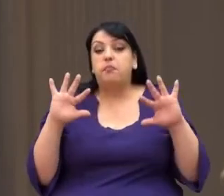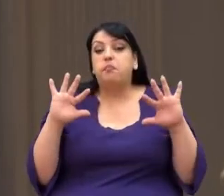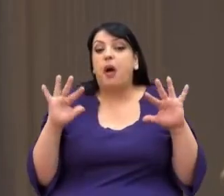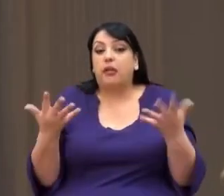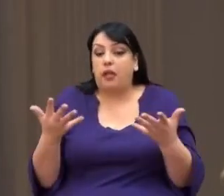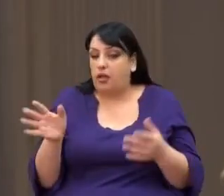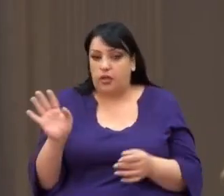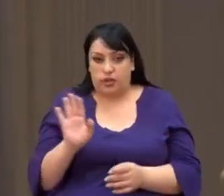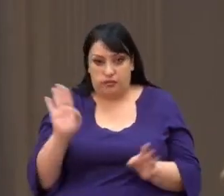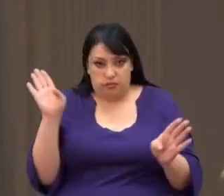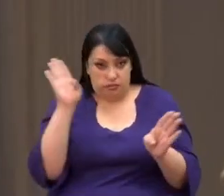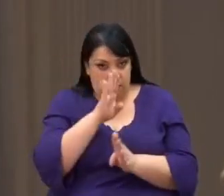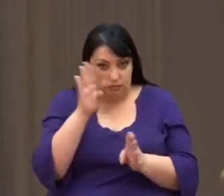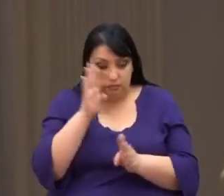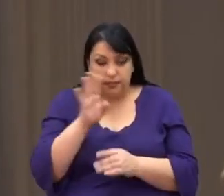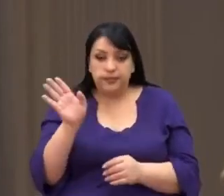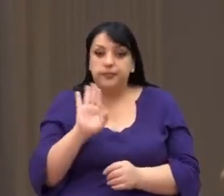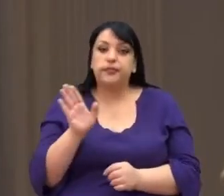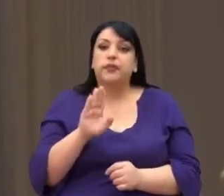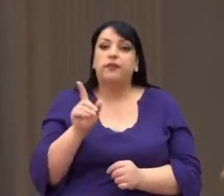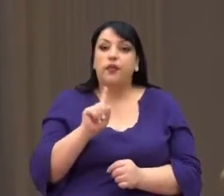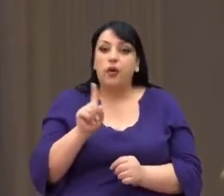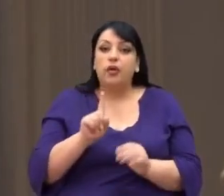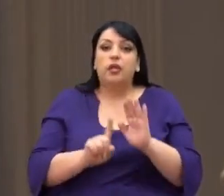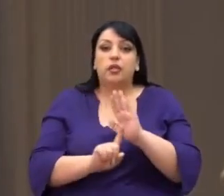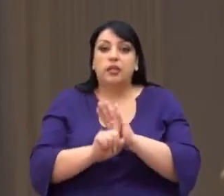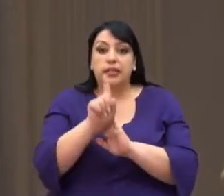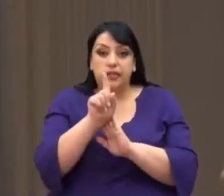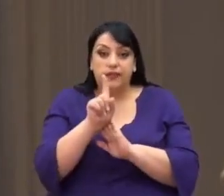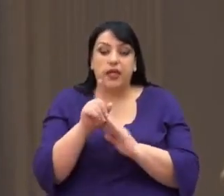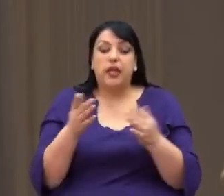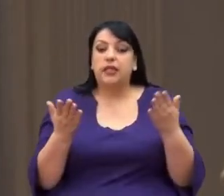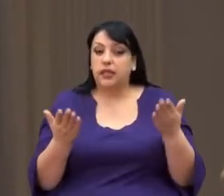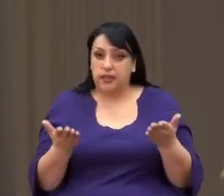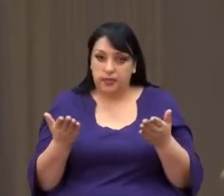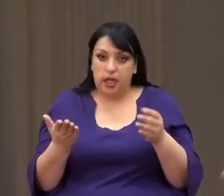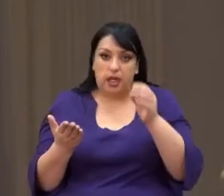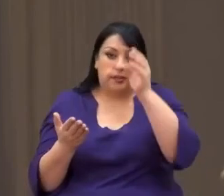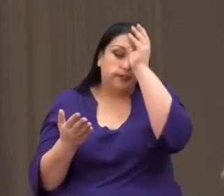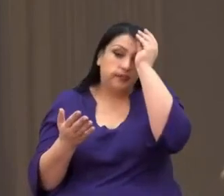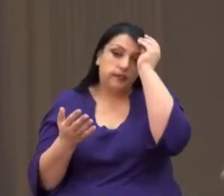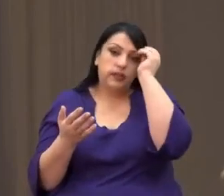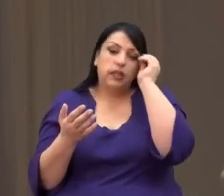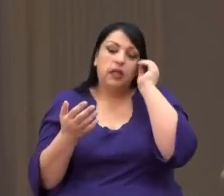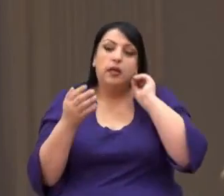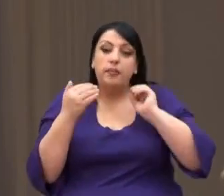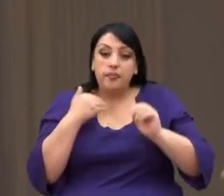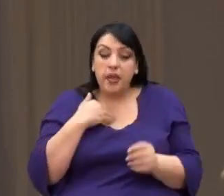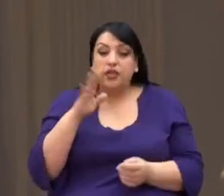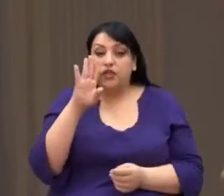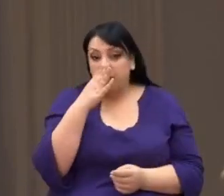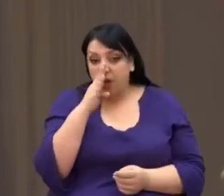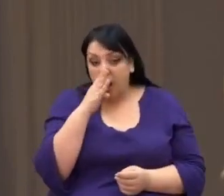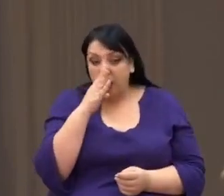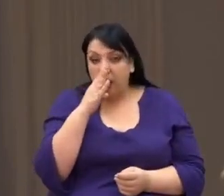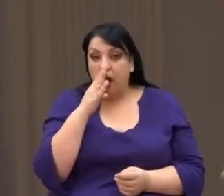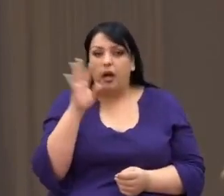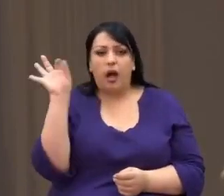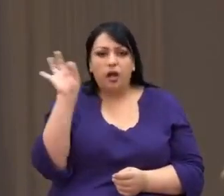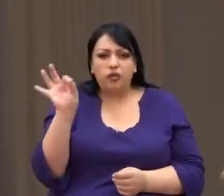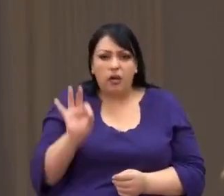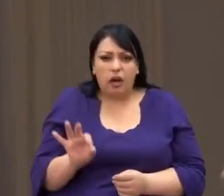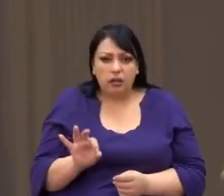այս նախաձեռնության սկզբից սկսած հատկապես մեր թշնամիները սկսեցին պարբերաբար